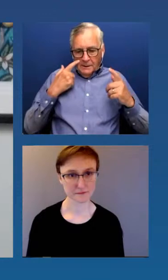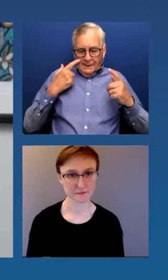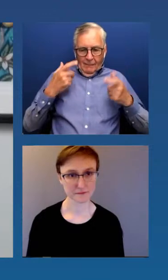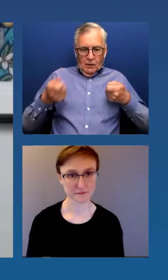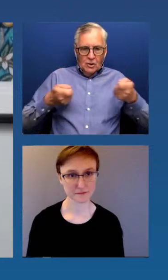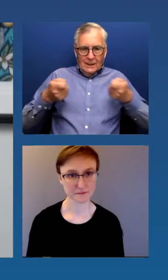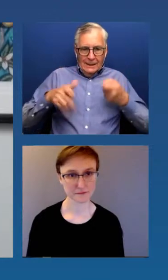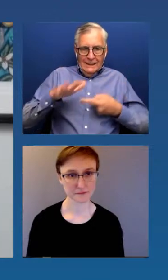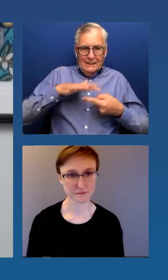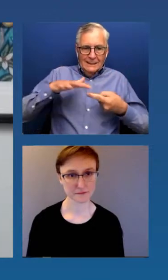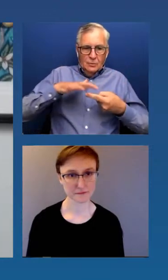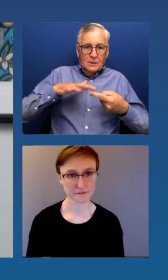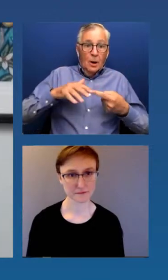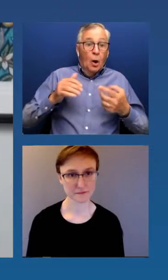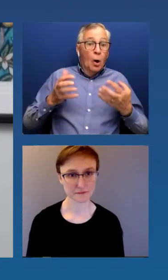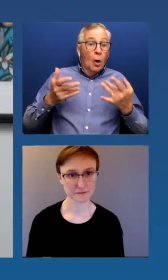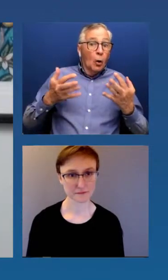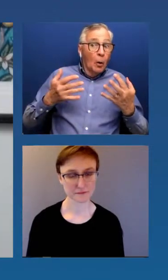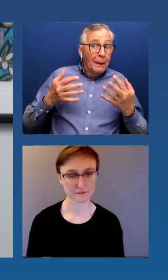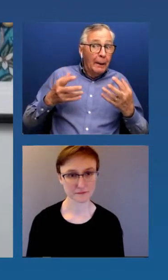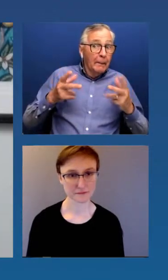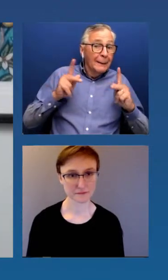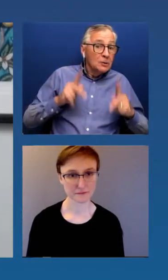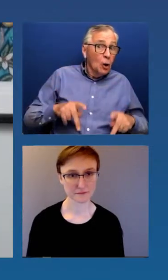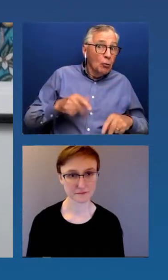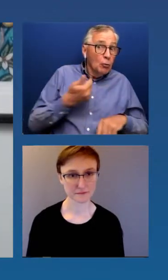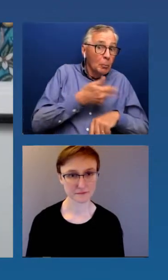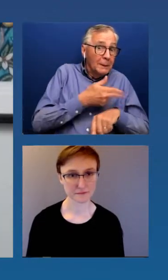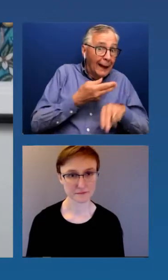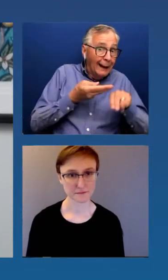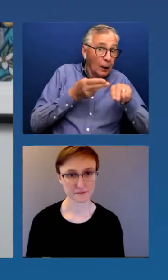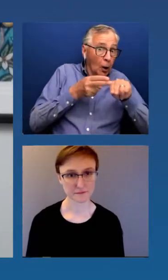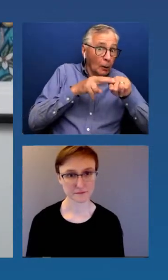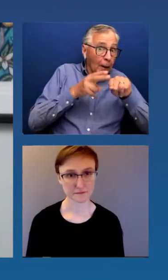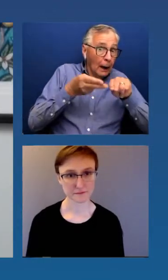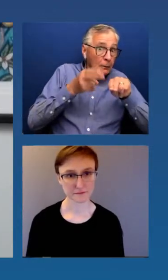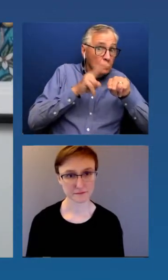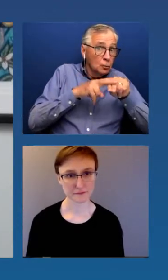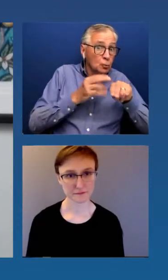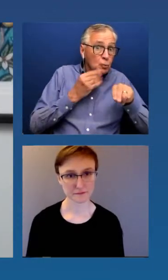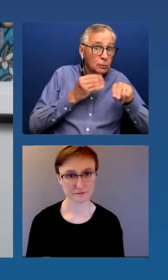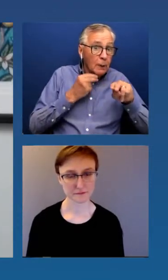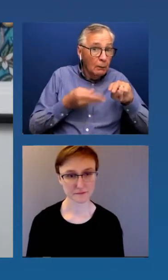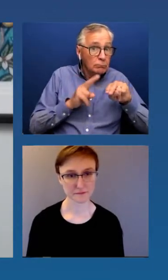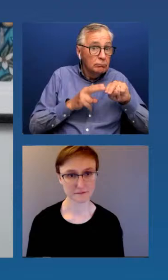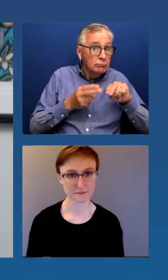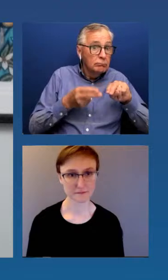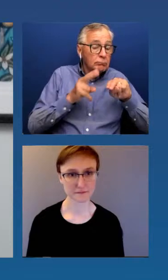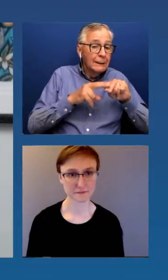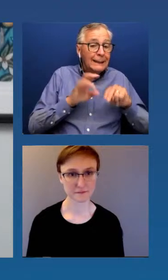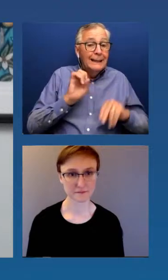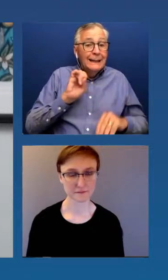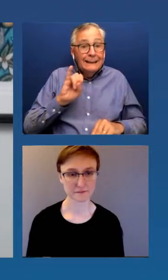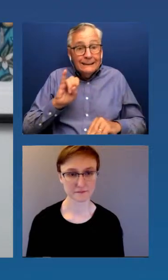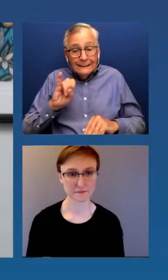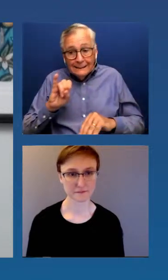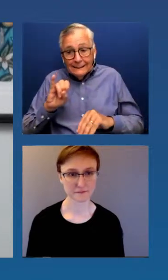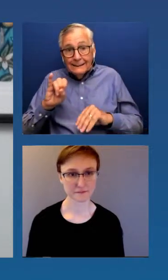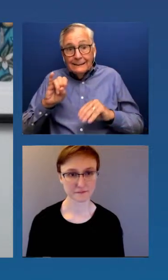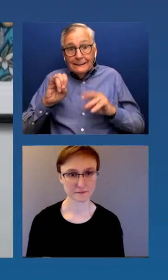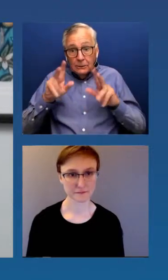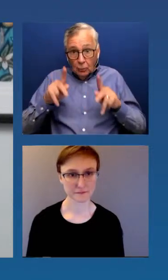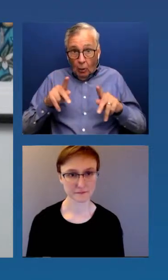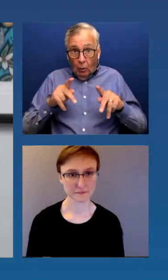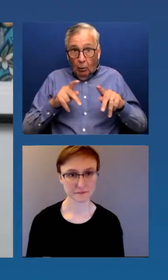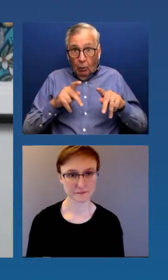le nombre de personnes dans les hôpitaux augmente lentement. Mais si le nombre de personnes dans les